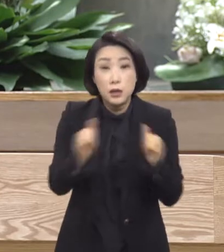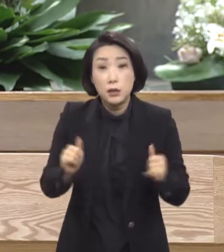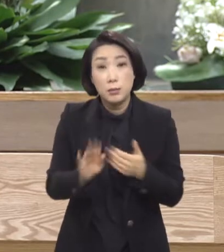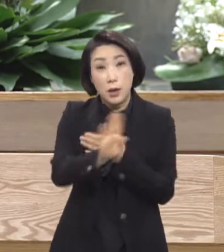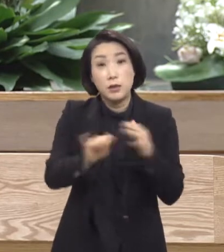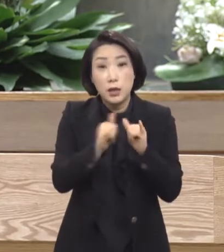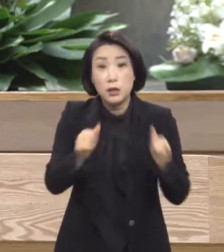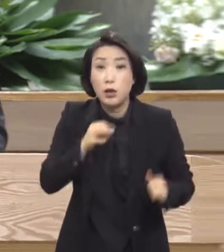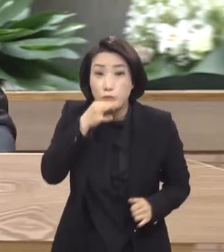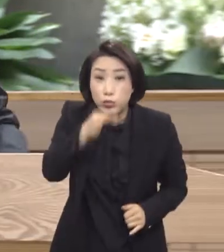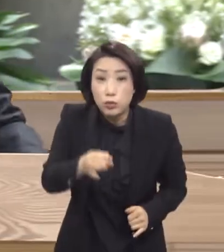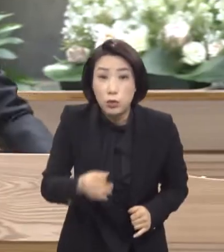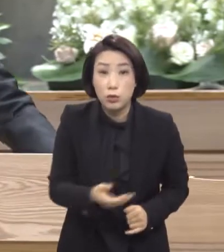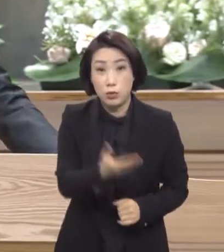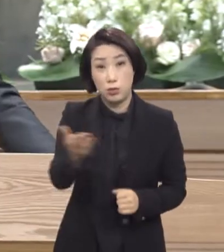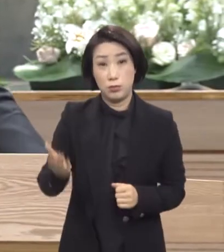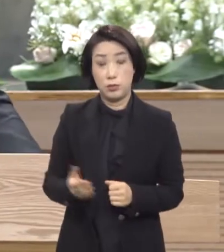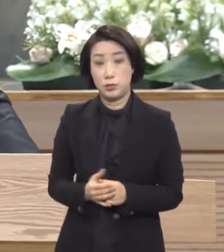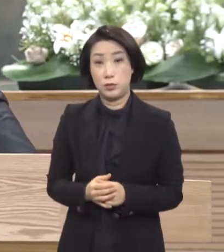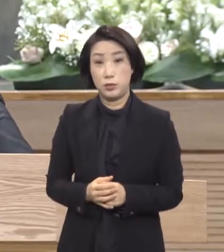바리새인.